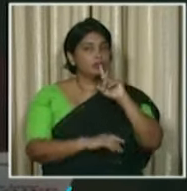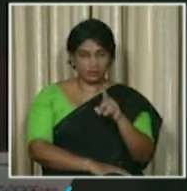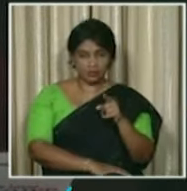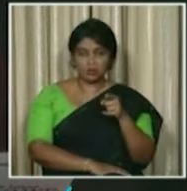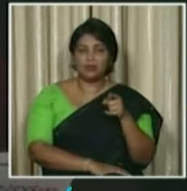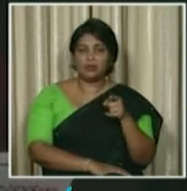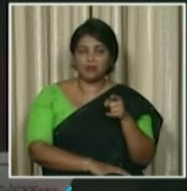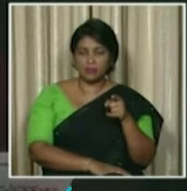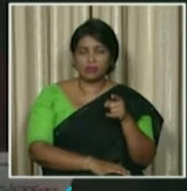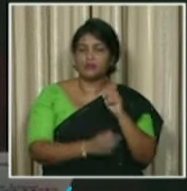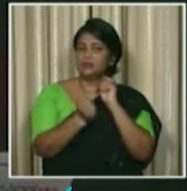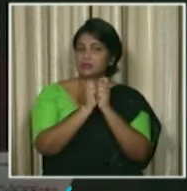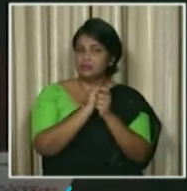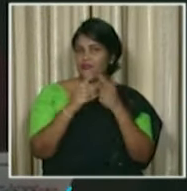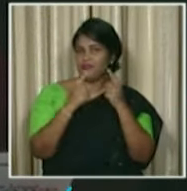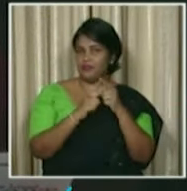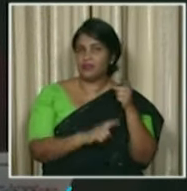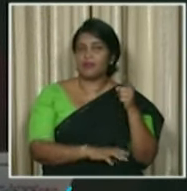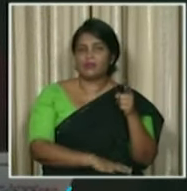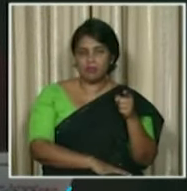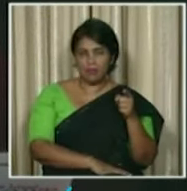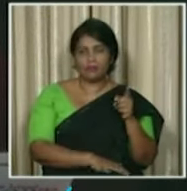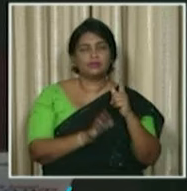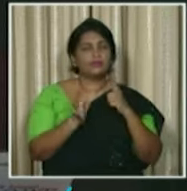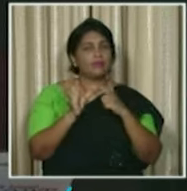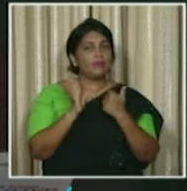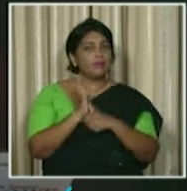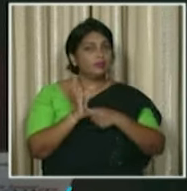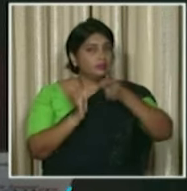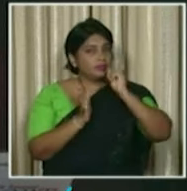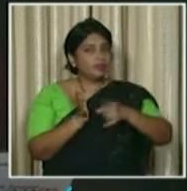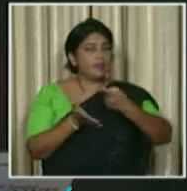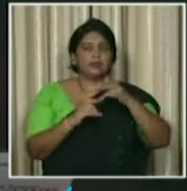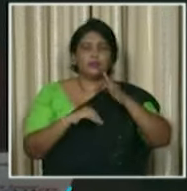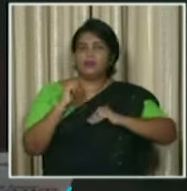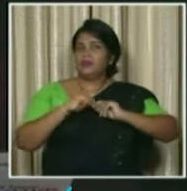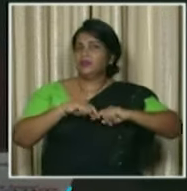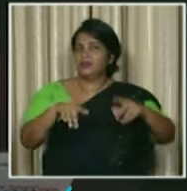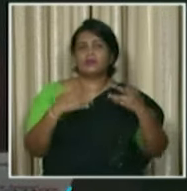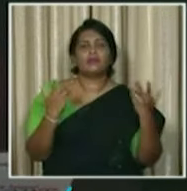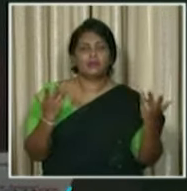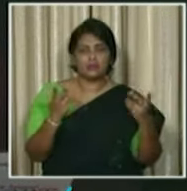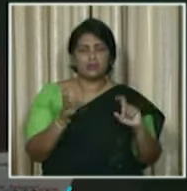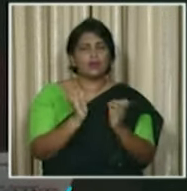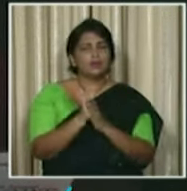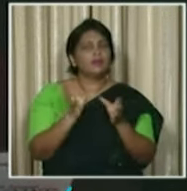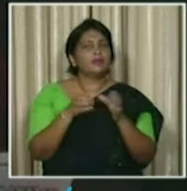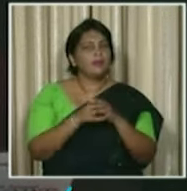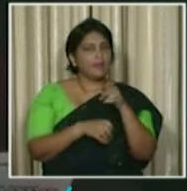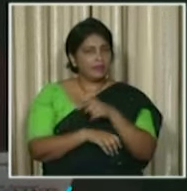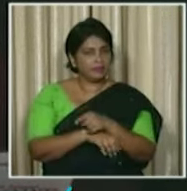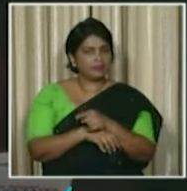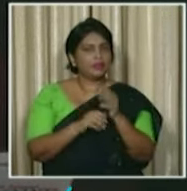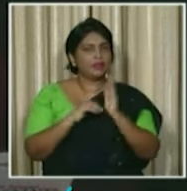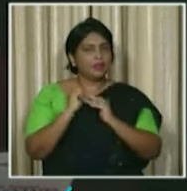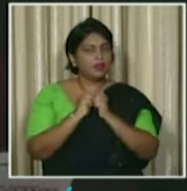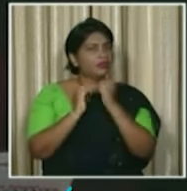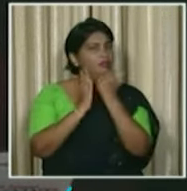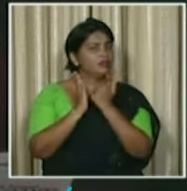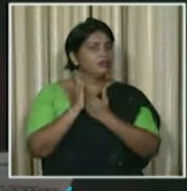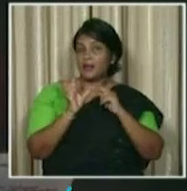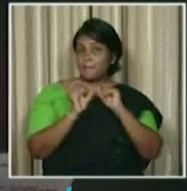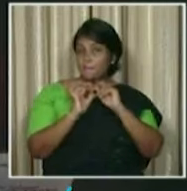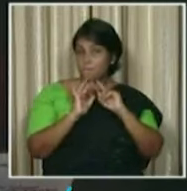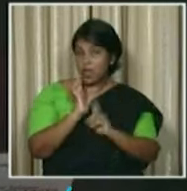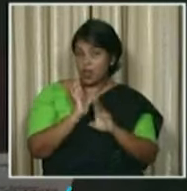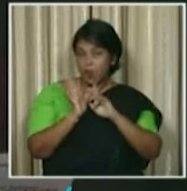කරපු සංශෝධන සහ වෙනස්කම් ඒ පනත සම්මත කරගන්නට ක්‍රියාත්මක වුණේ නැහැ. ඒ කමිටි ස්ටේජ් එකේ ඒ කළ යුතු අමෙන්ඩ්මන්ට්ස් ටික ක්‍රියාත්මක කරේ